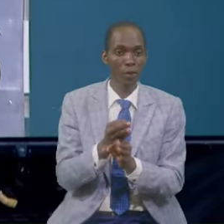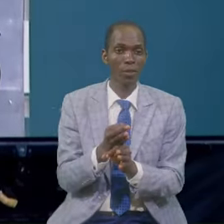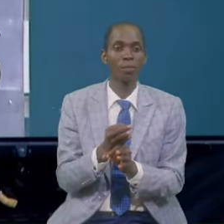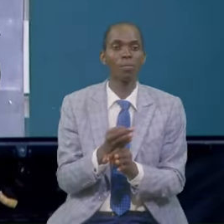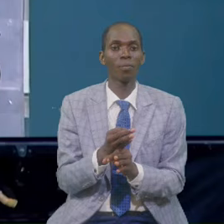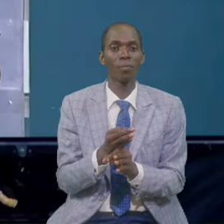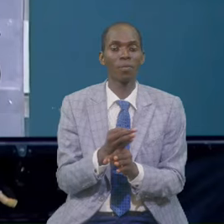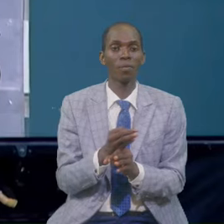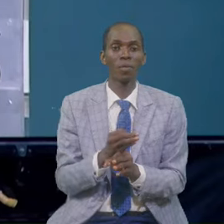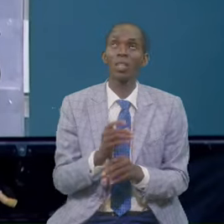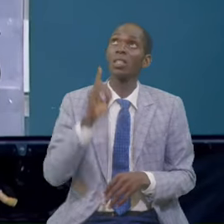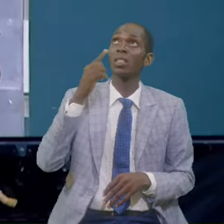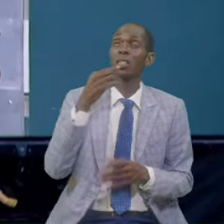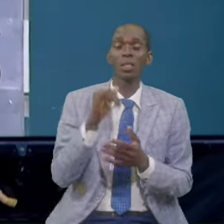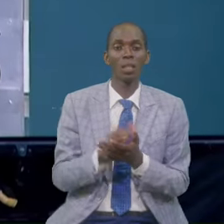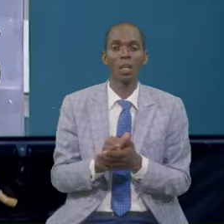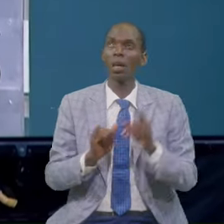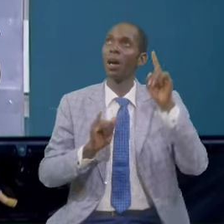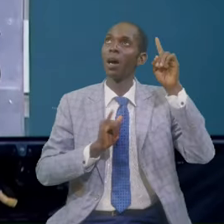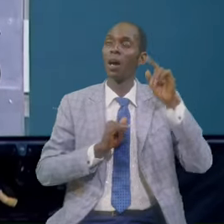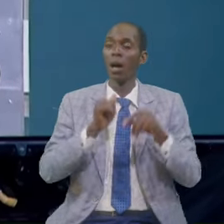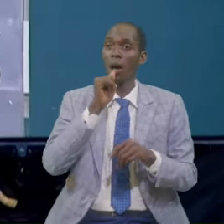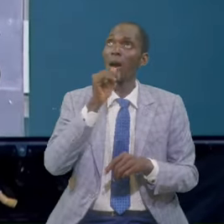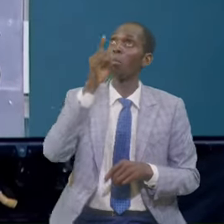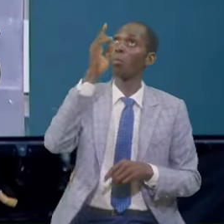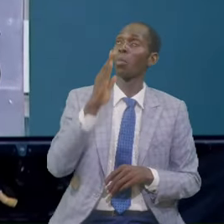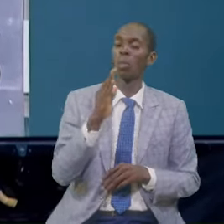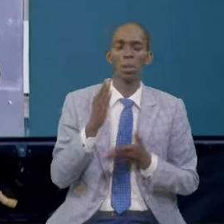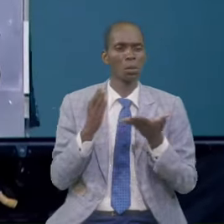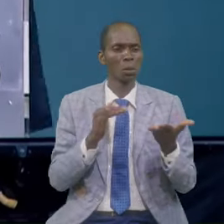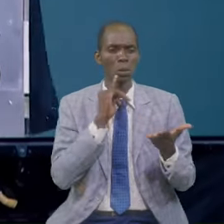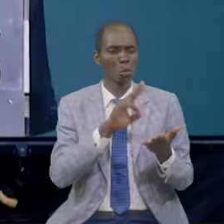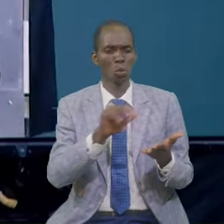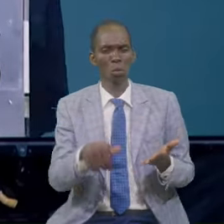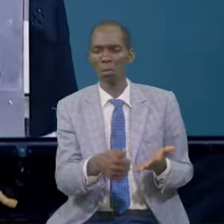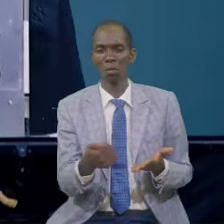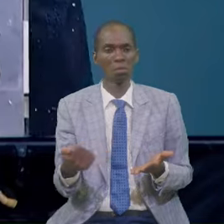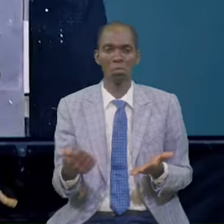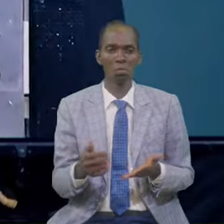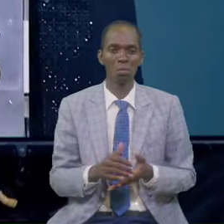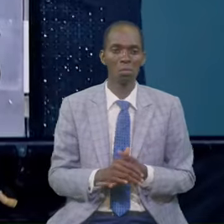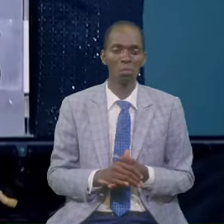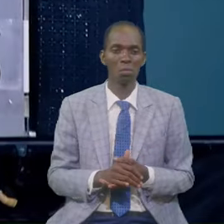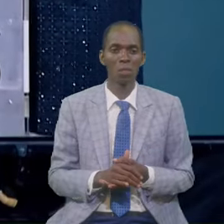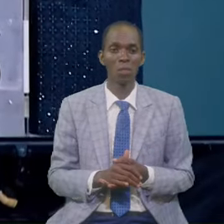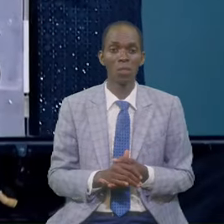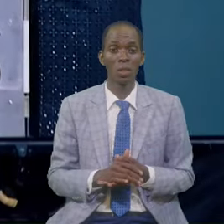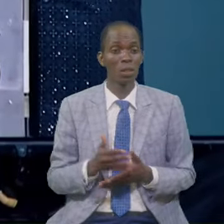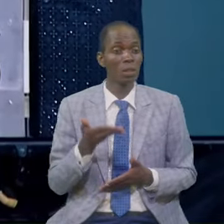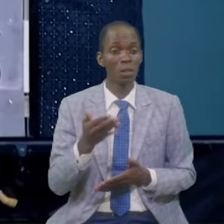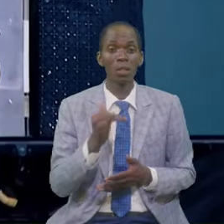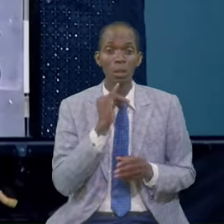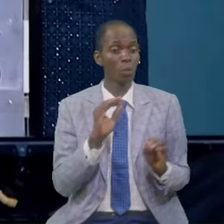I am God and there is none else. ఎందుకనగా నేనే దేవుడిని మరెవ్వరు లేరు. There's none else to